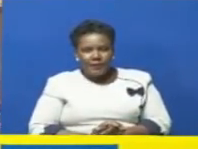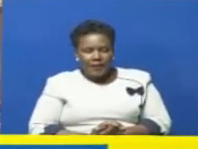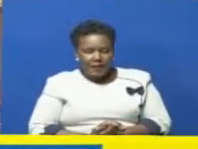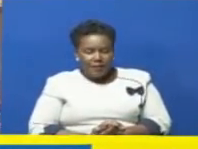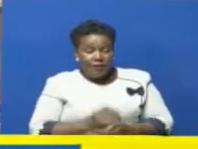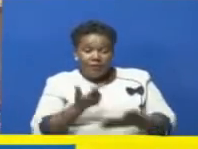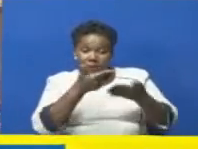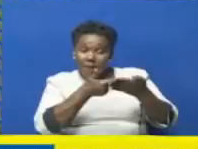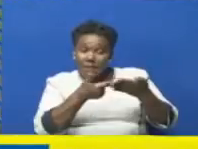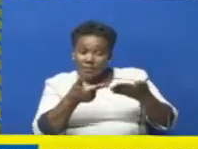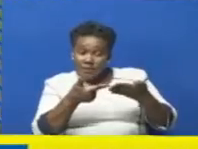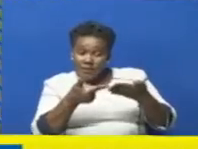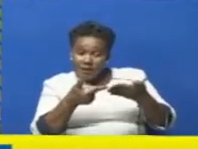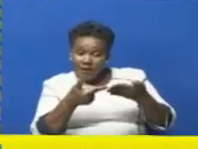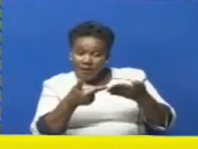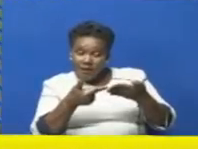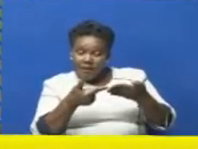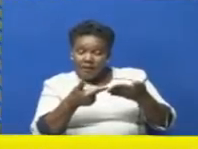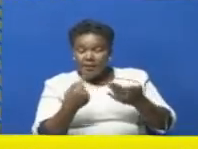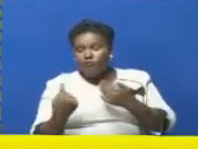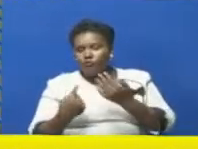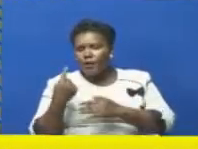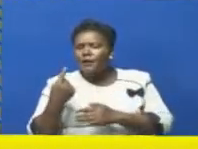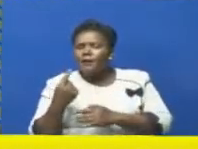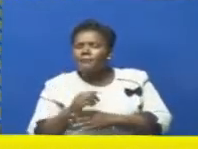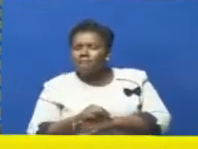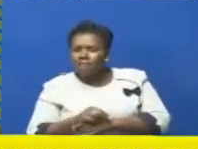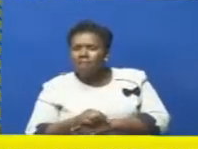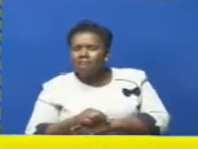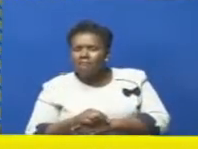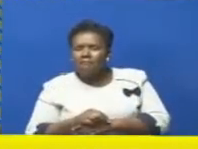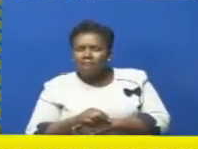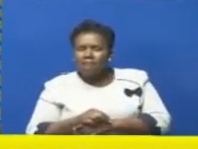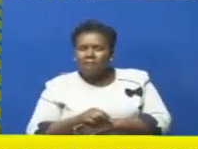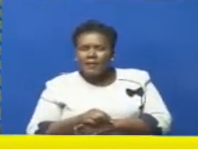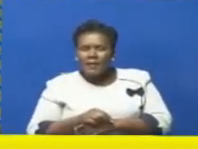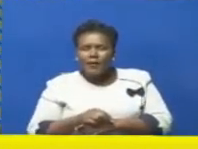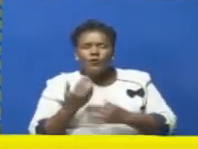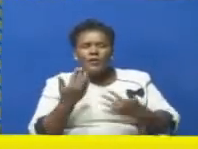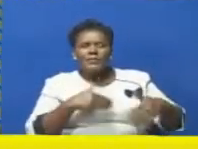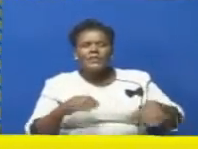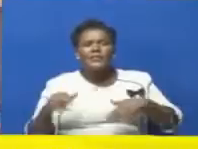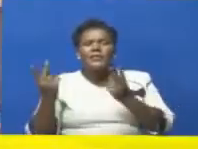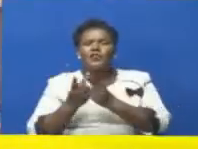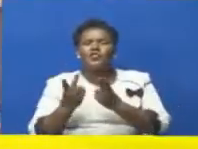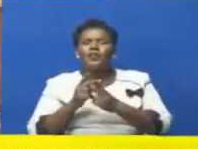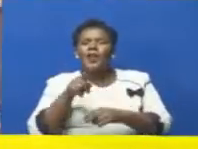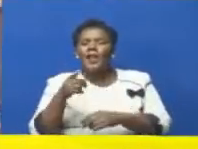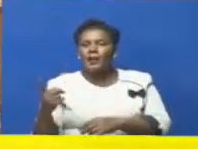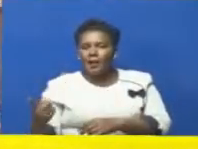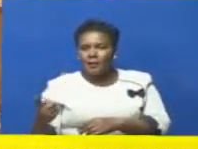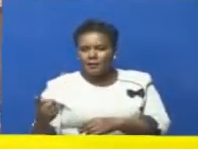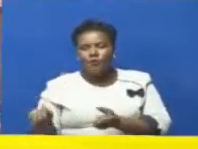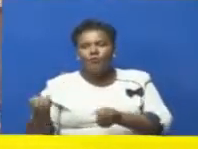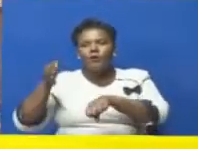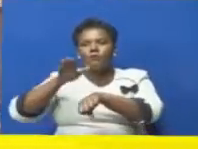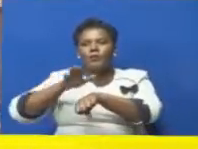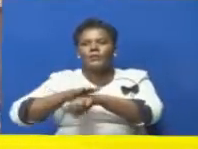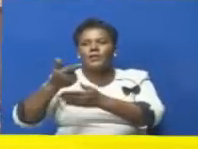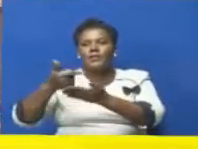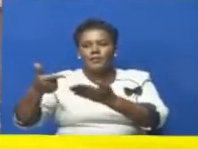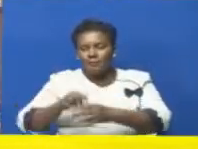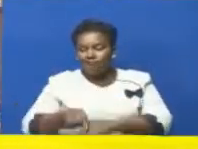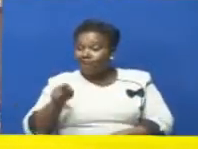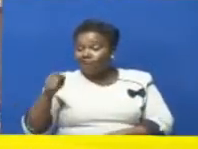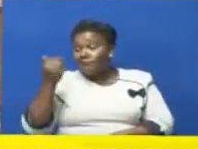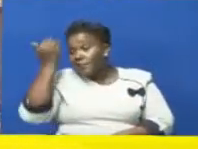unavyocheza wanakufananisha na fulani. Tunaona mtu alikuwa anaitwa Cannavaro. Alikuwa kisiki kweli kweli. Naam. Kwa hiyo kama yeye amejiita Tyson wa